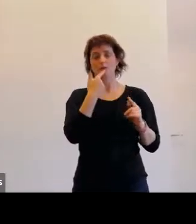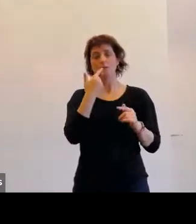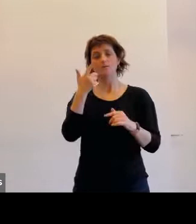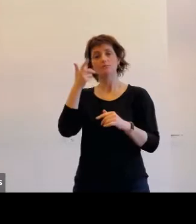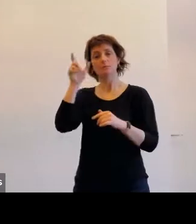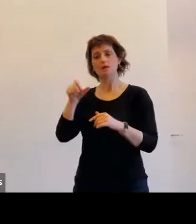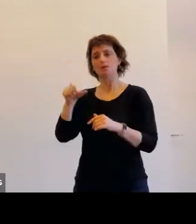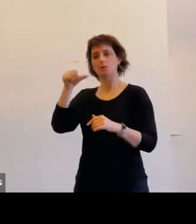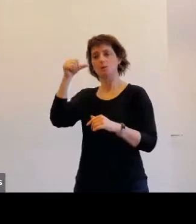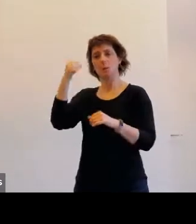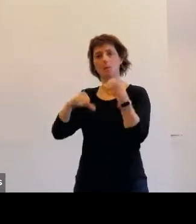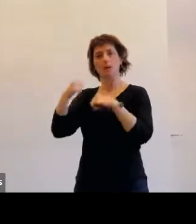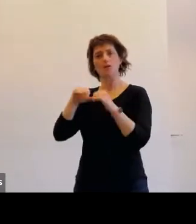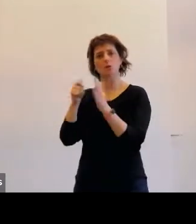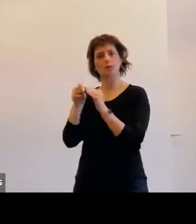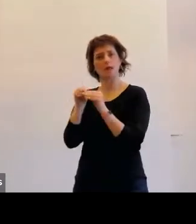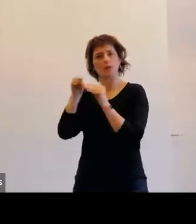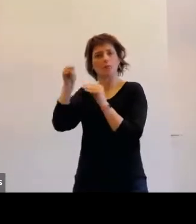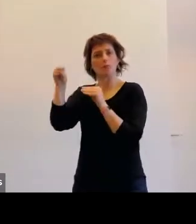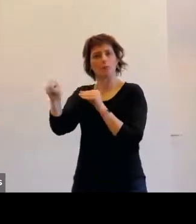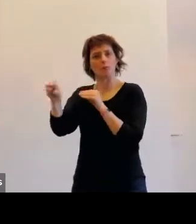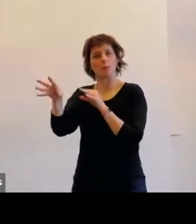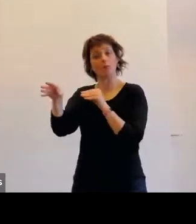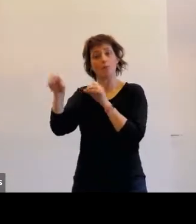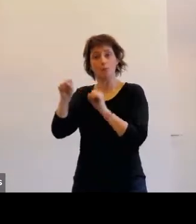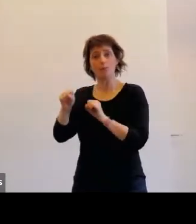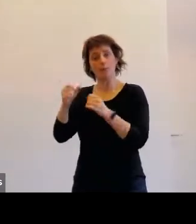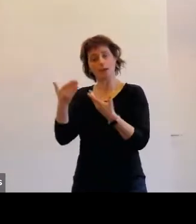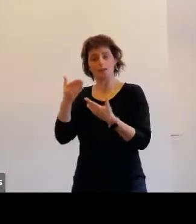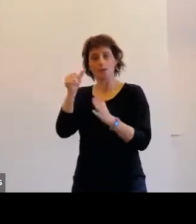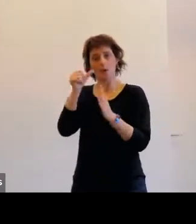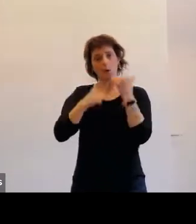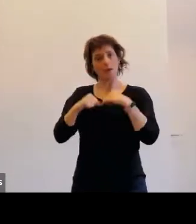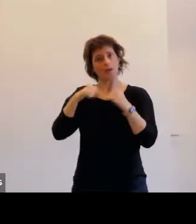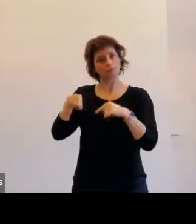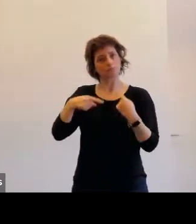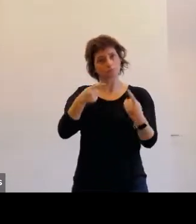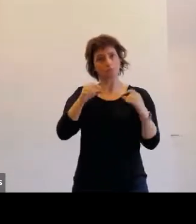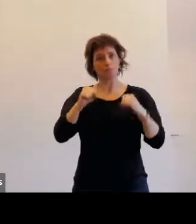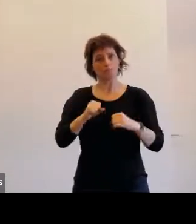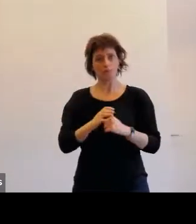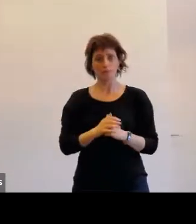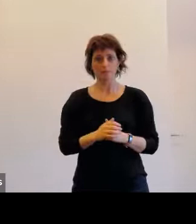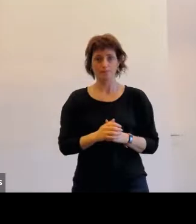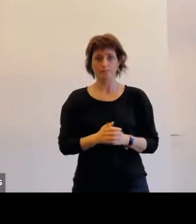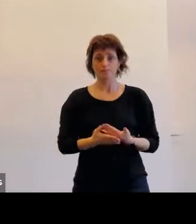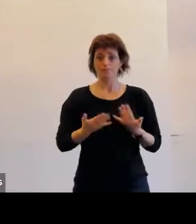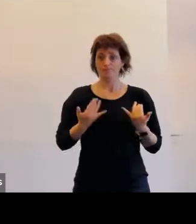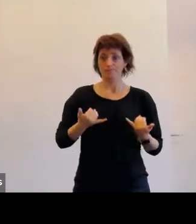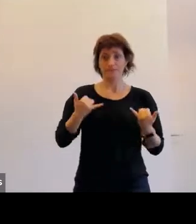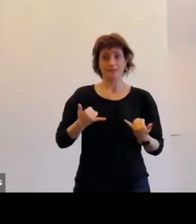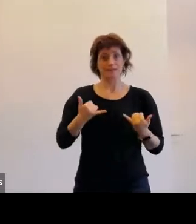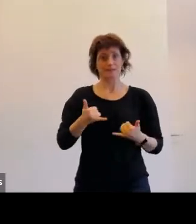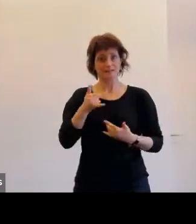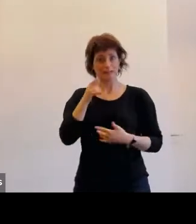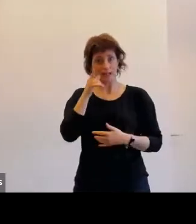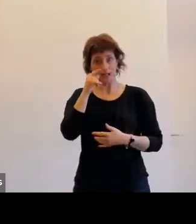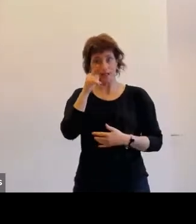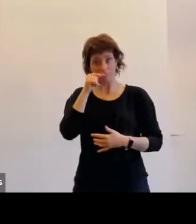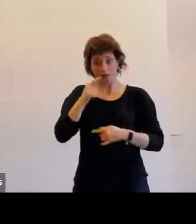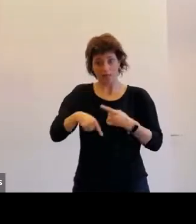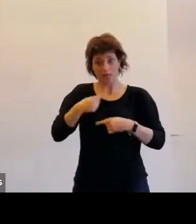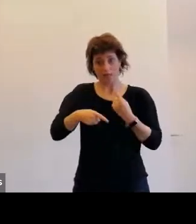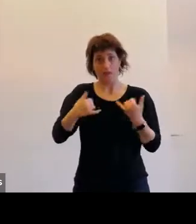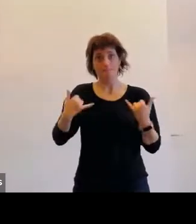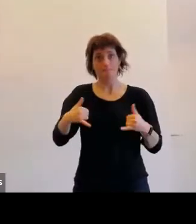déprogrammées de reprendre. Nous poursuivons évidemment les efforts de la